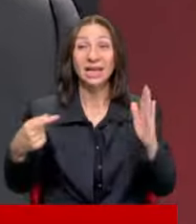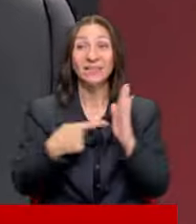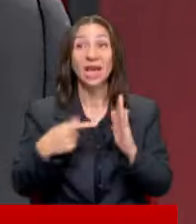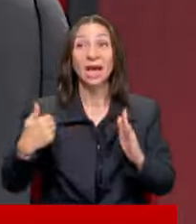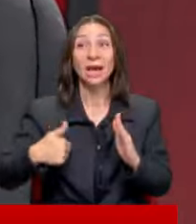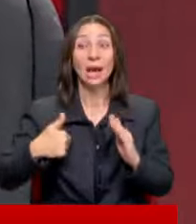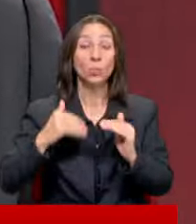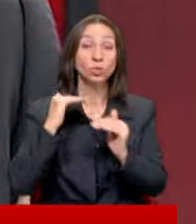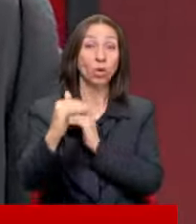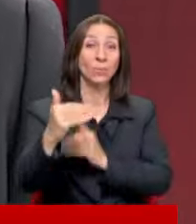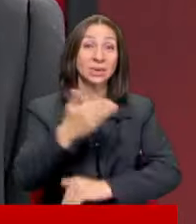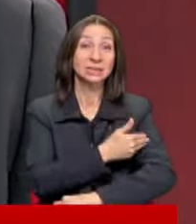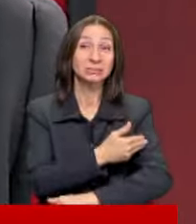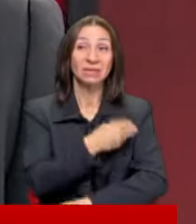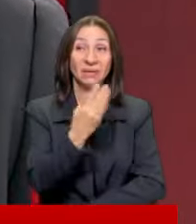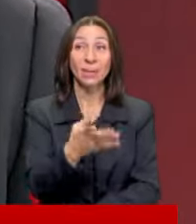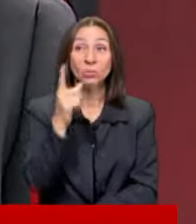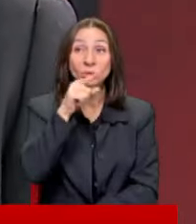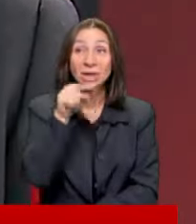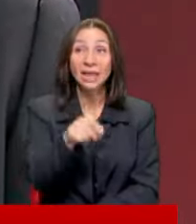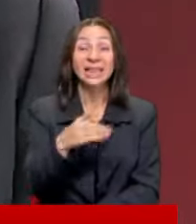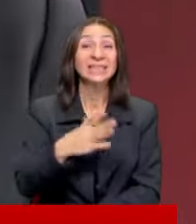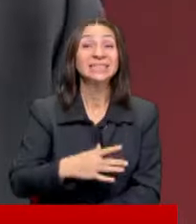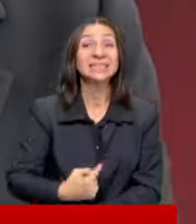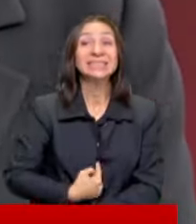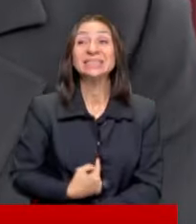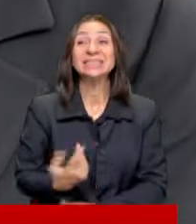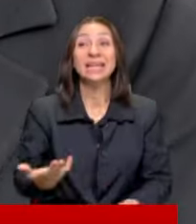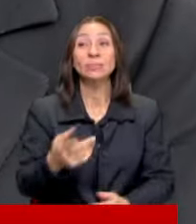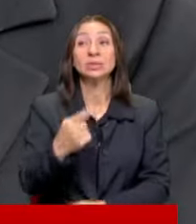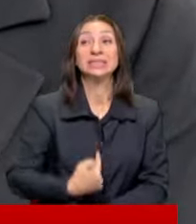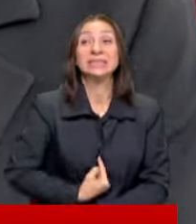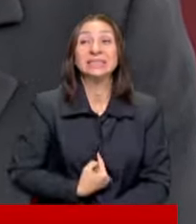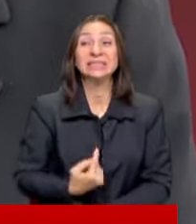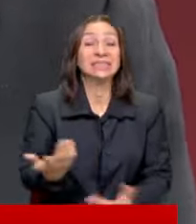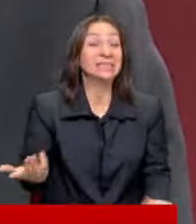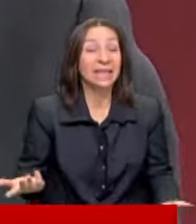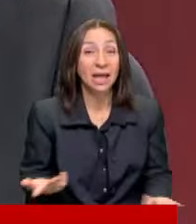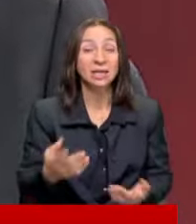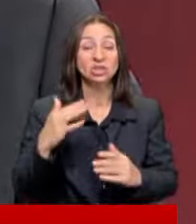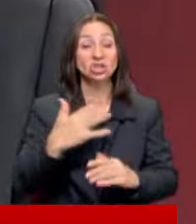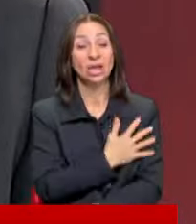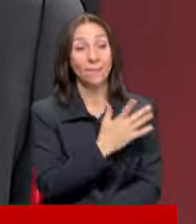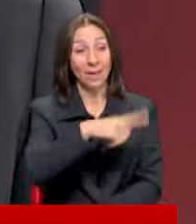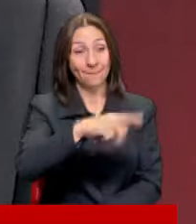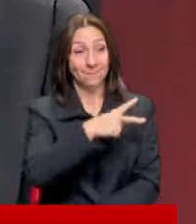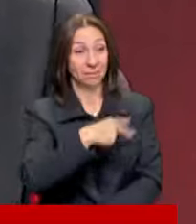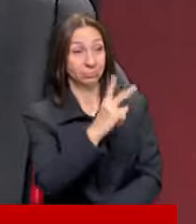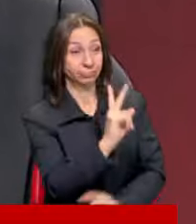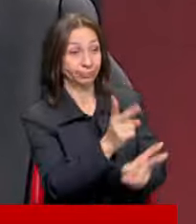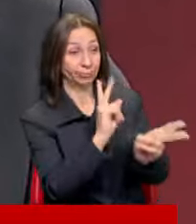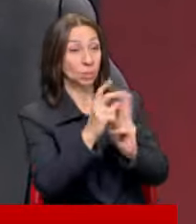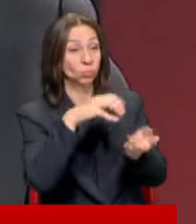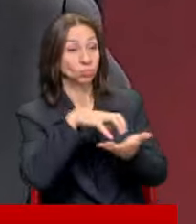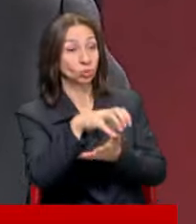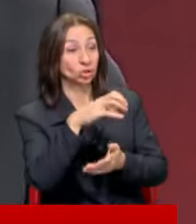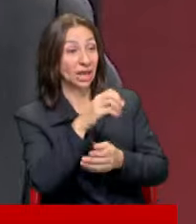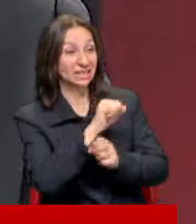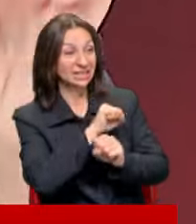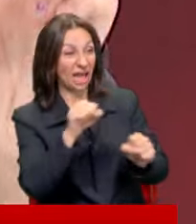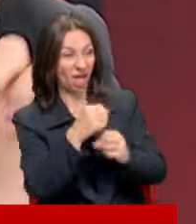kamuya hizmet etmektir O nedenle buradaki niyet ne buradaki niyet Cumhuriyet Halk Partili belediyeleri bütçesel anlamda